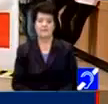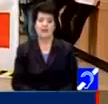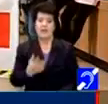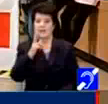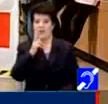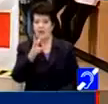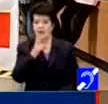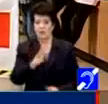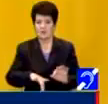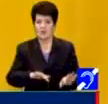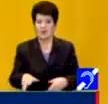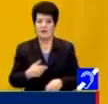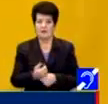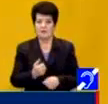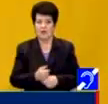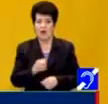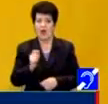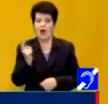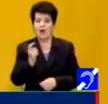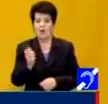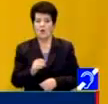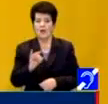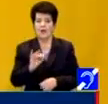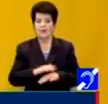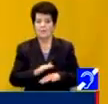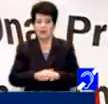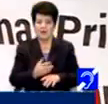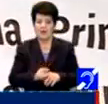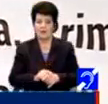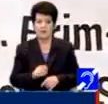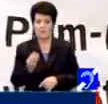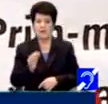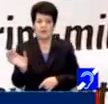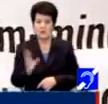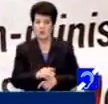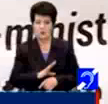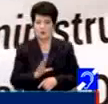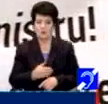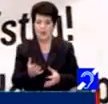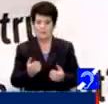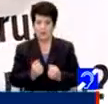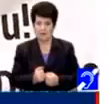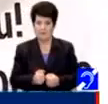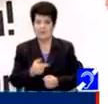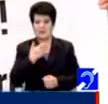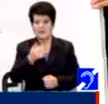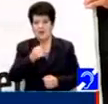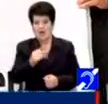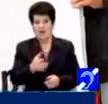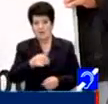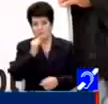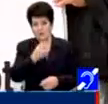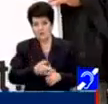După 3 luni de la jaful produs la Moldova Groind Bank, păgubiții spun că nu și-au primit toți banii, iar statul continuă să mușamalizeze